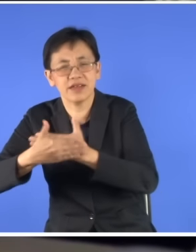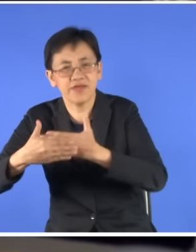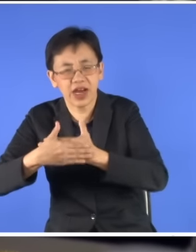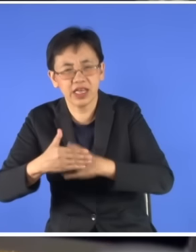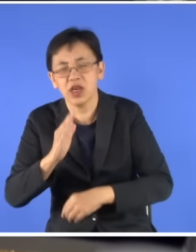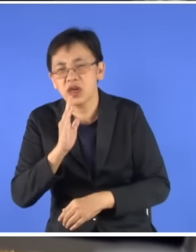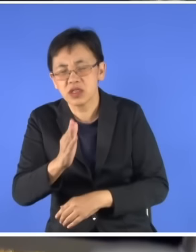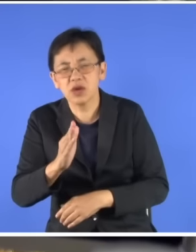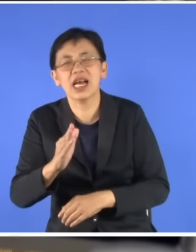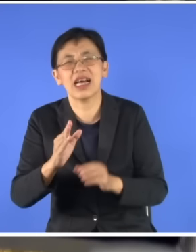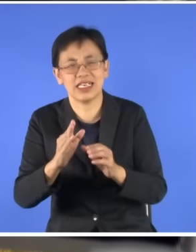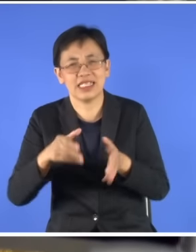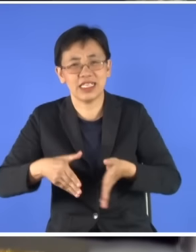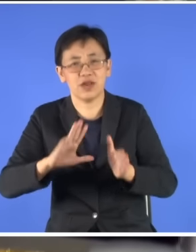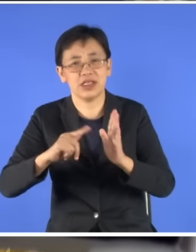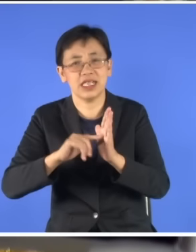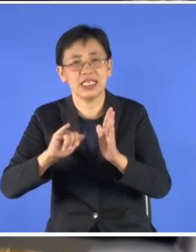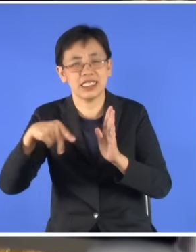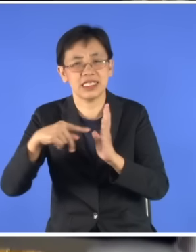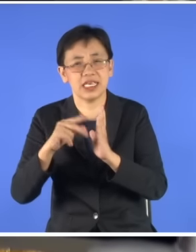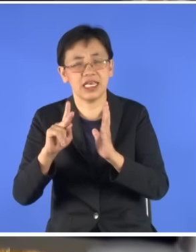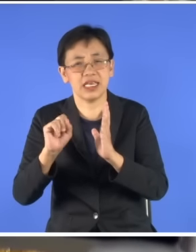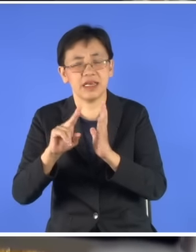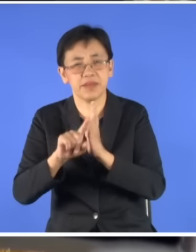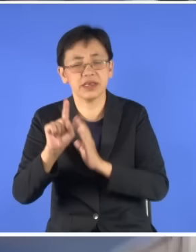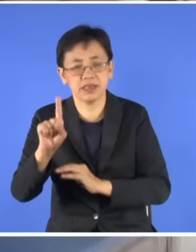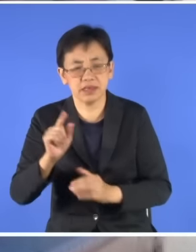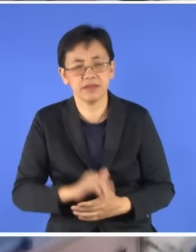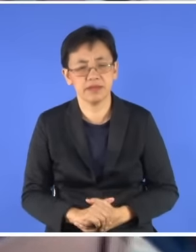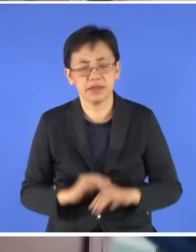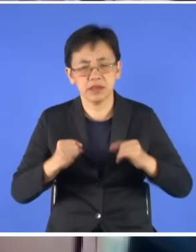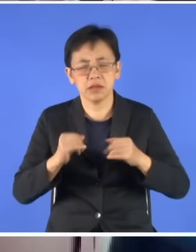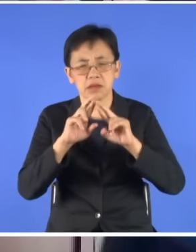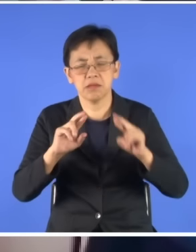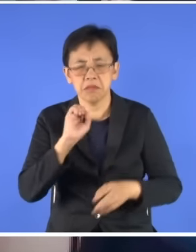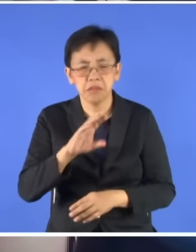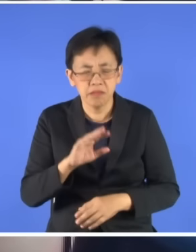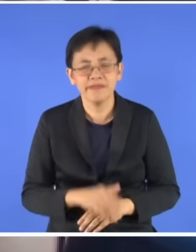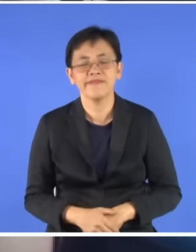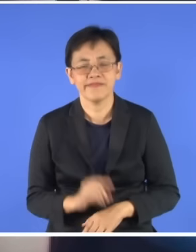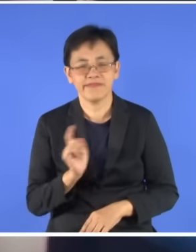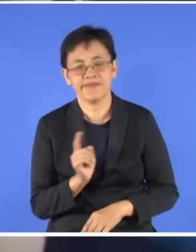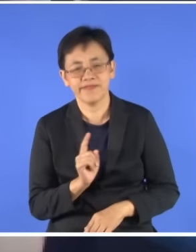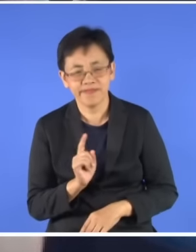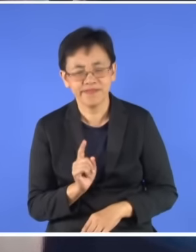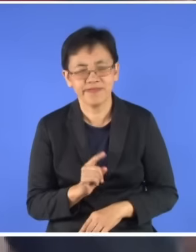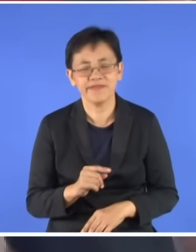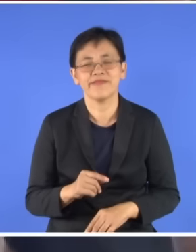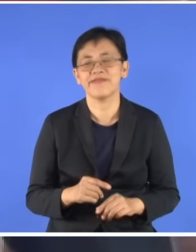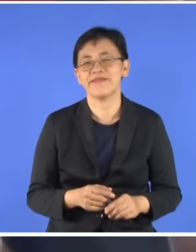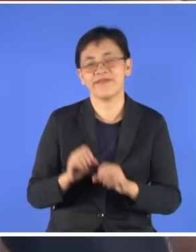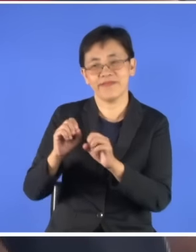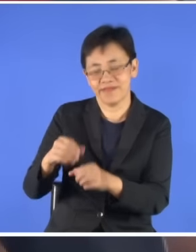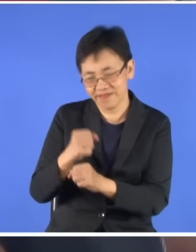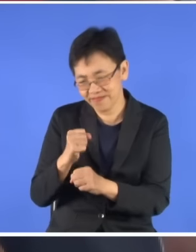พฤกษ์1ไปแจ้งความไว้แล้วนะคะเจ้าของร้านบอกว่าก่อนเกิดเหตุมอบหมายให้ช่างประจำร้านไปรับของที่ส่งไปชุบล้างตกแต่ง